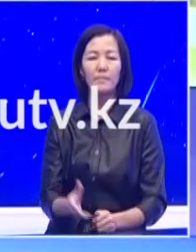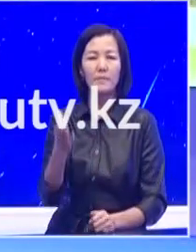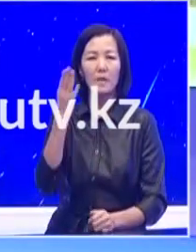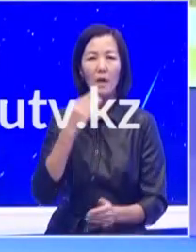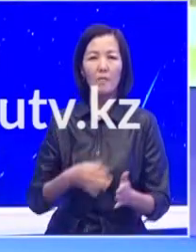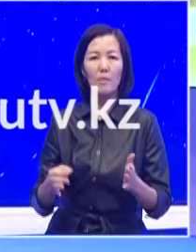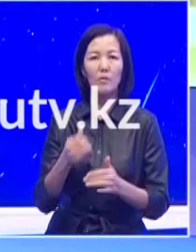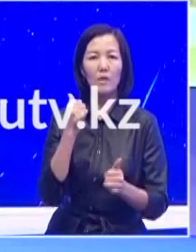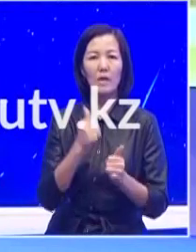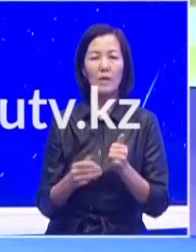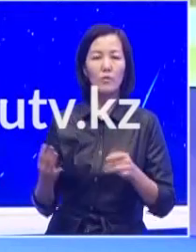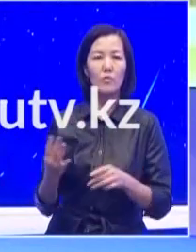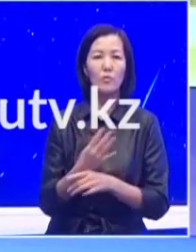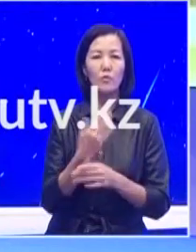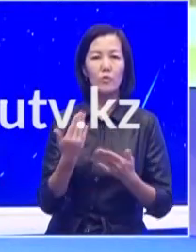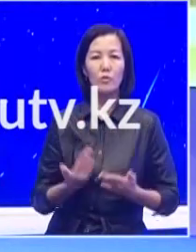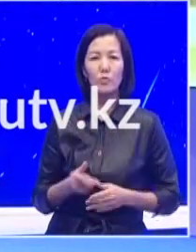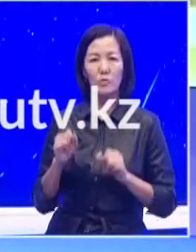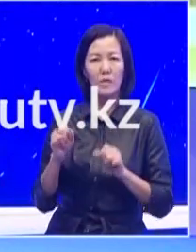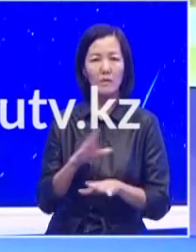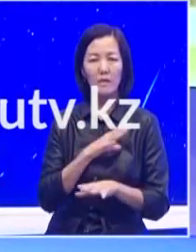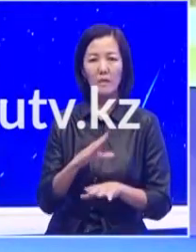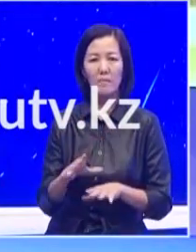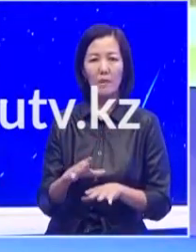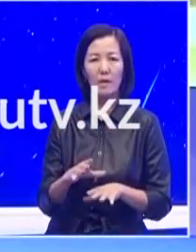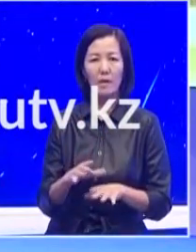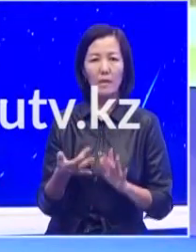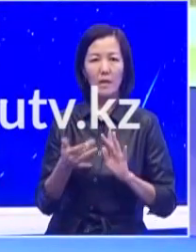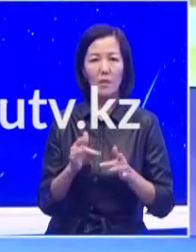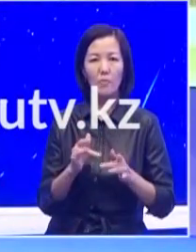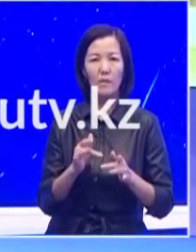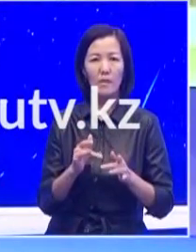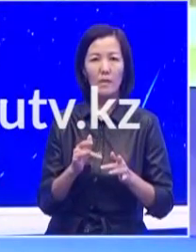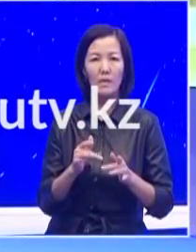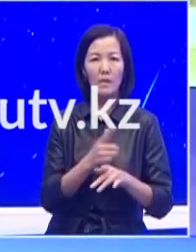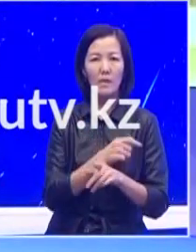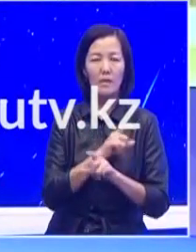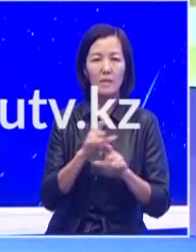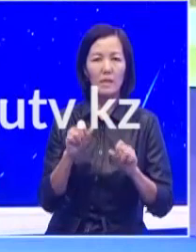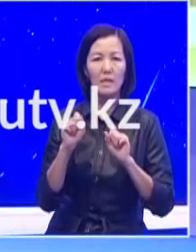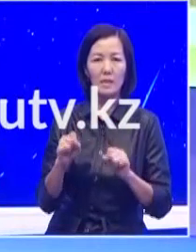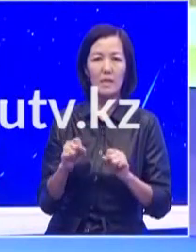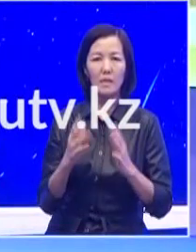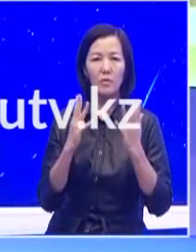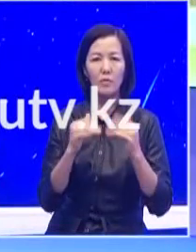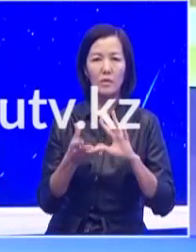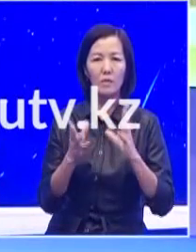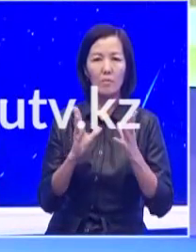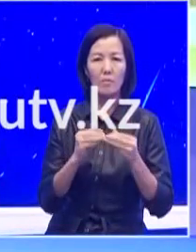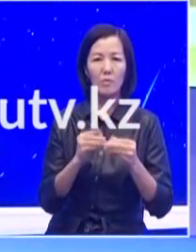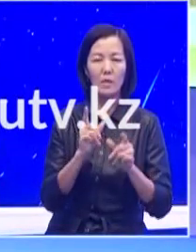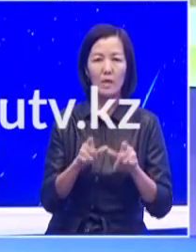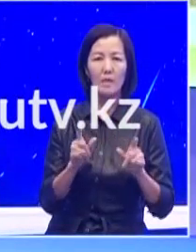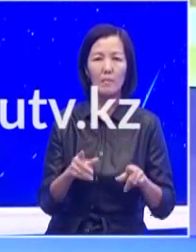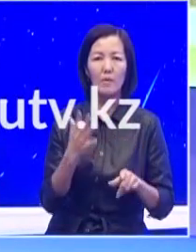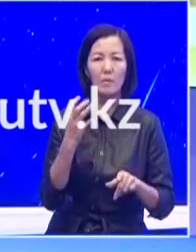Алматы облысында әр төртінші тұрғын сақтандырылмаған. Жергілікті әлеуметтік медициналық сақтандыру қоры қызметкерлерінің есебі бойынша мұндай адамдардың